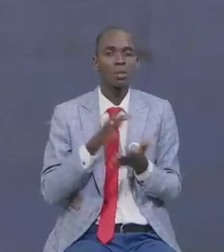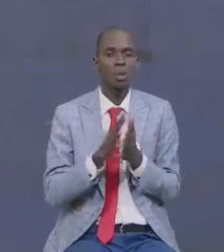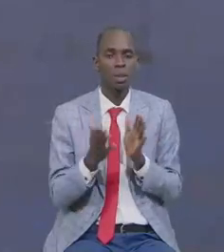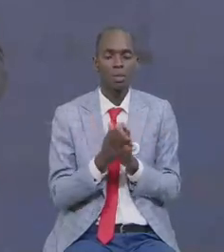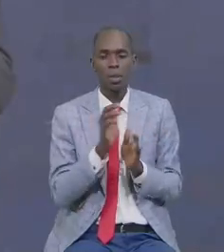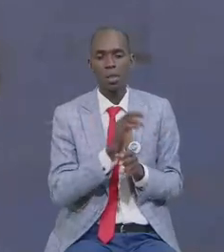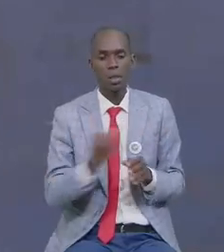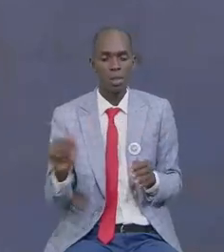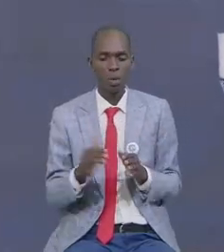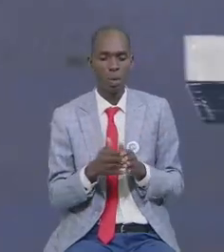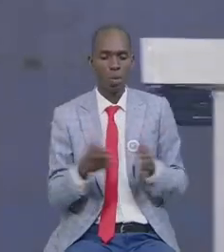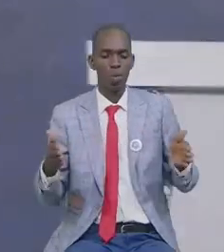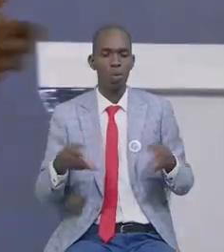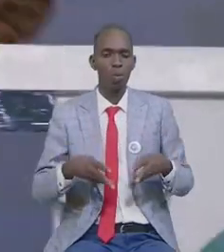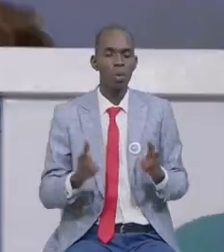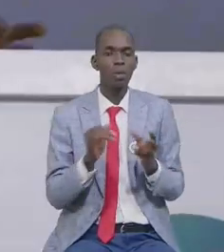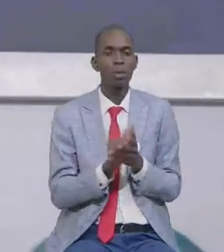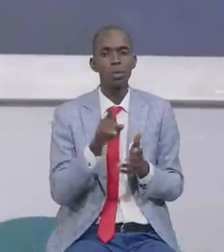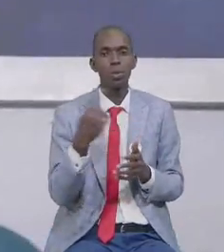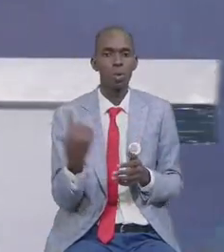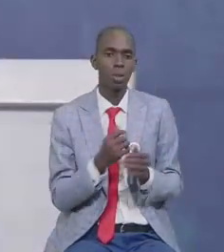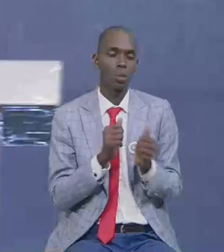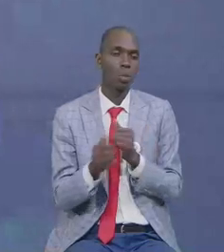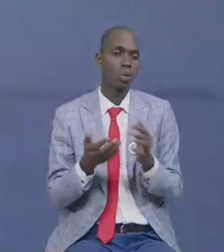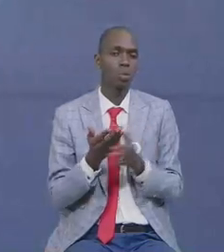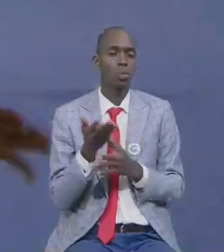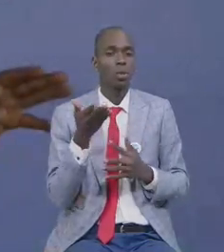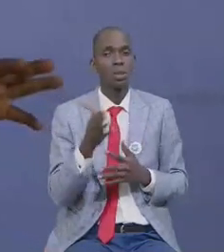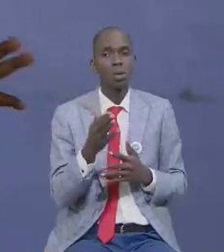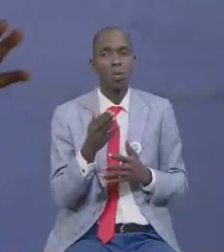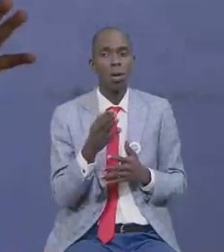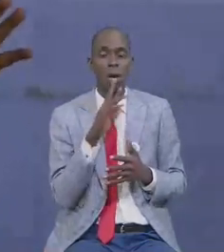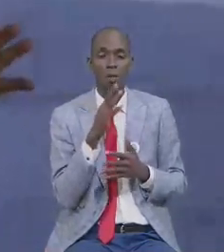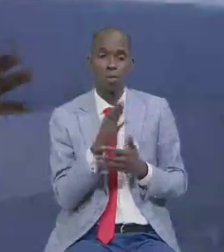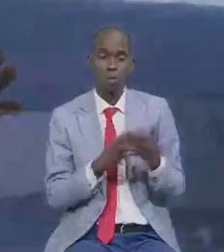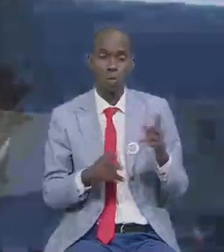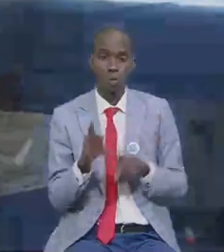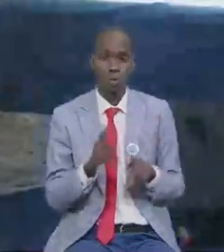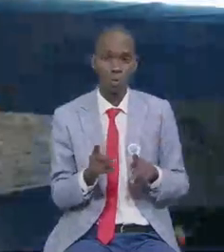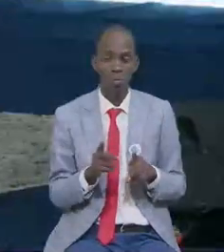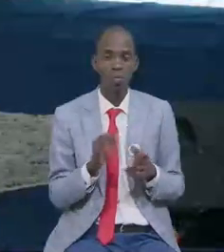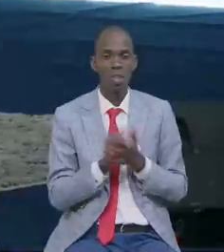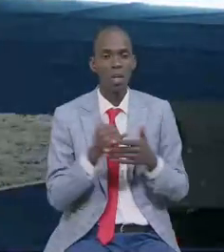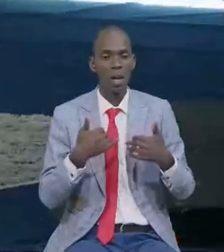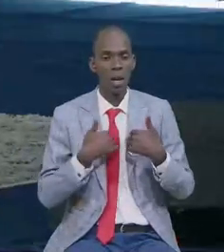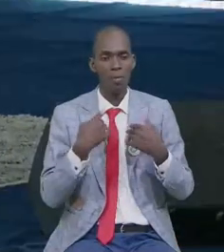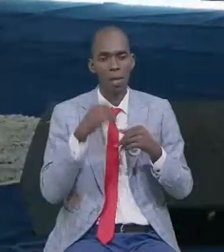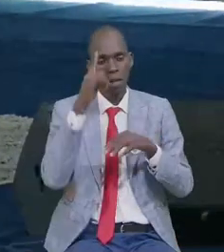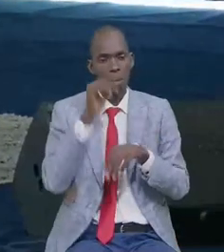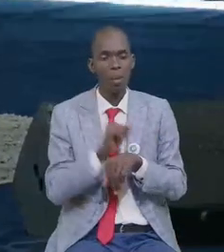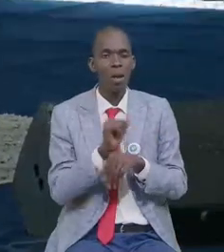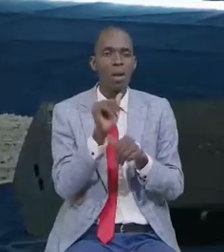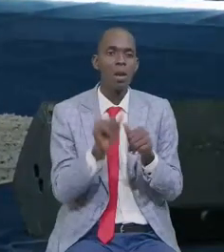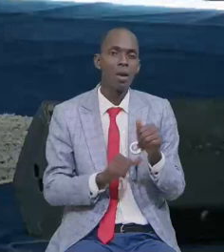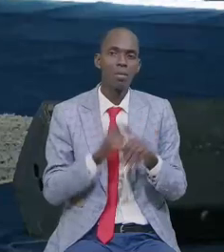battu par lequel tu passes. Il y a des gens. Là, ce que je veux dire, ils ont l'habitude, chaque fois que